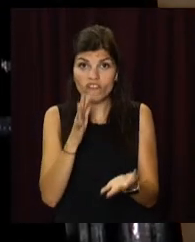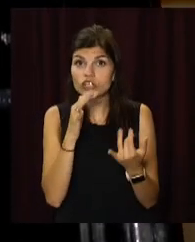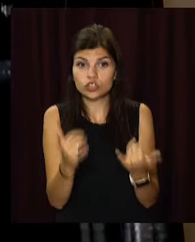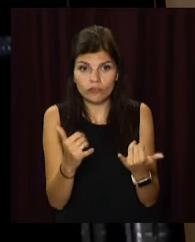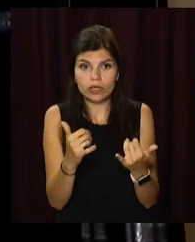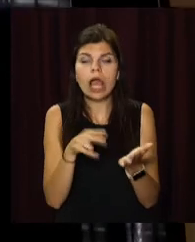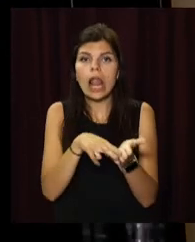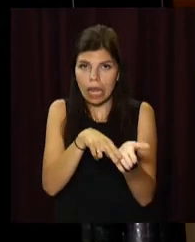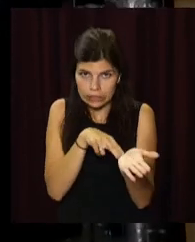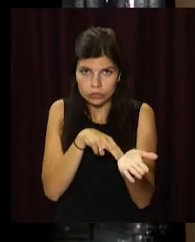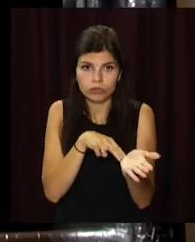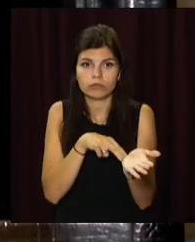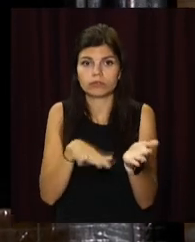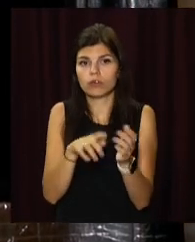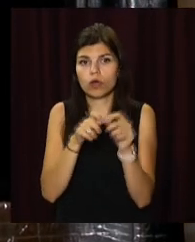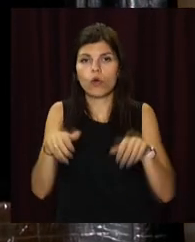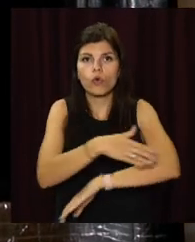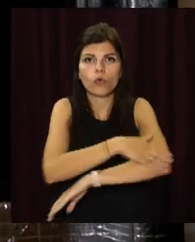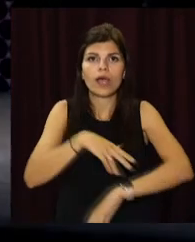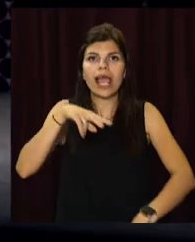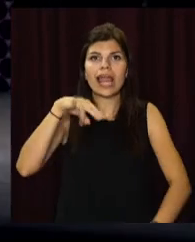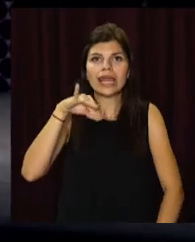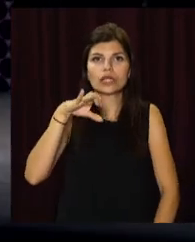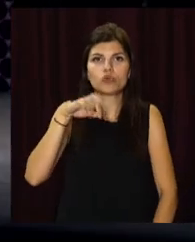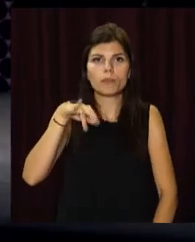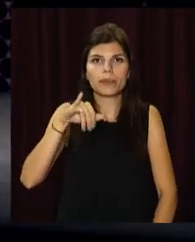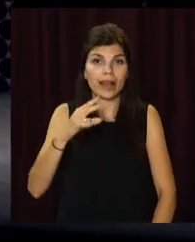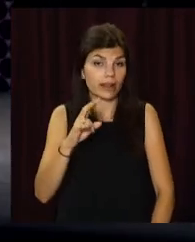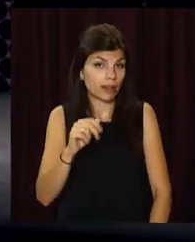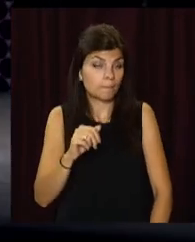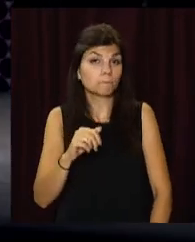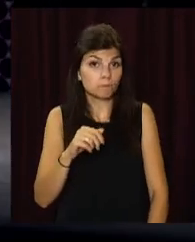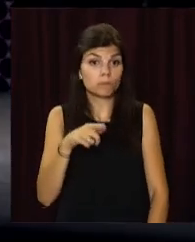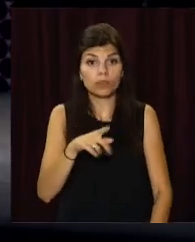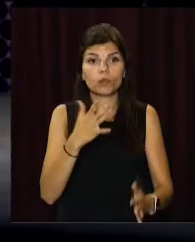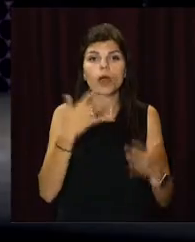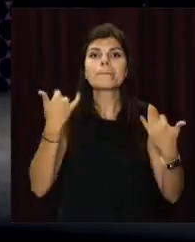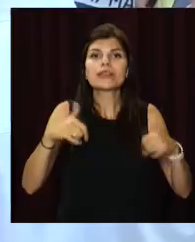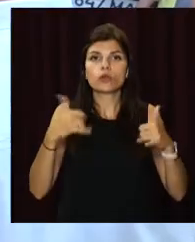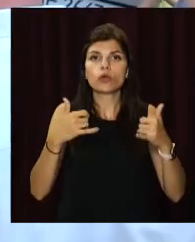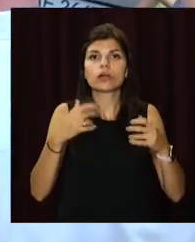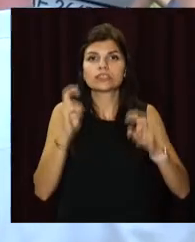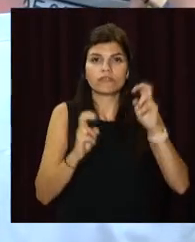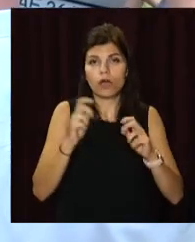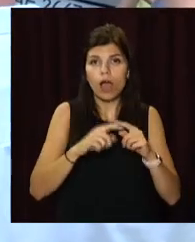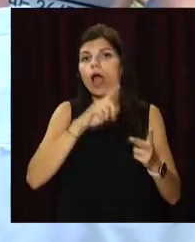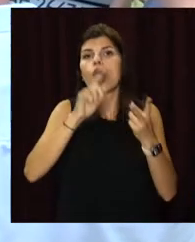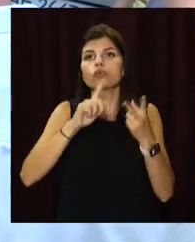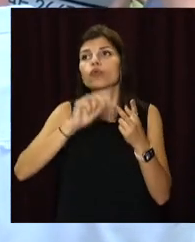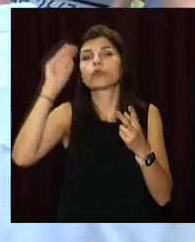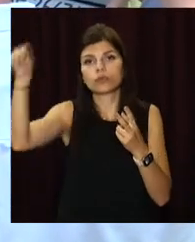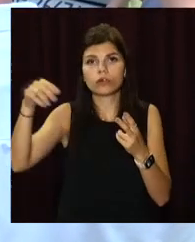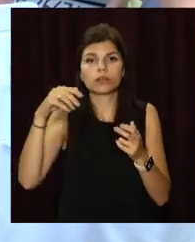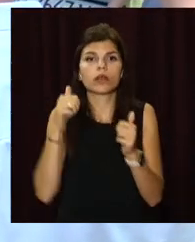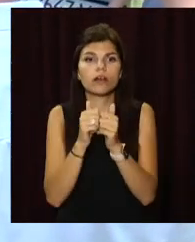із сучасним сертифікованим обладнанням відкрили на вулиці Лісопільній. Він відстежуватиме викиди Дніпровського металургійного комбінату. Другий